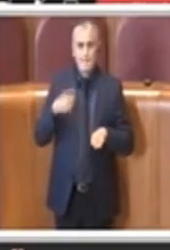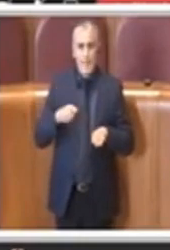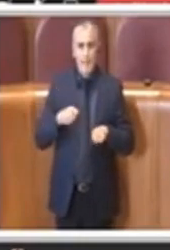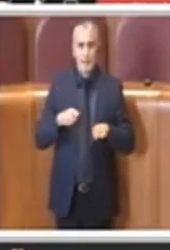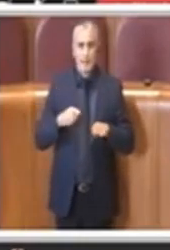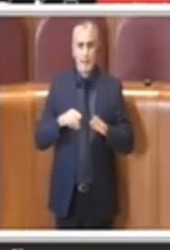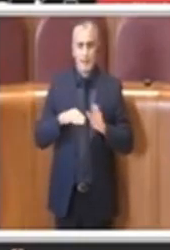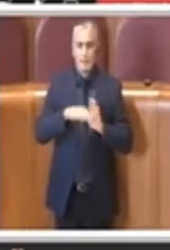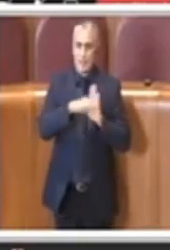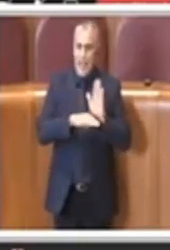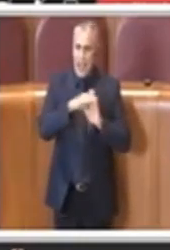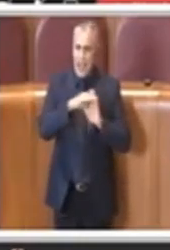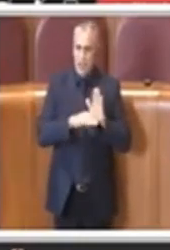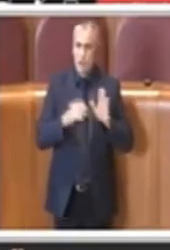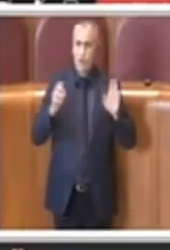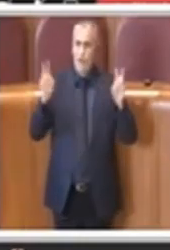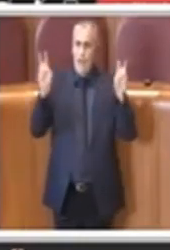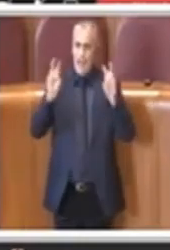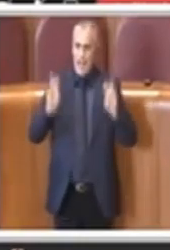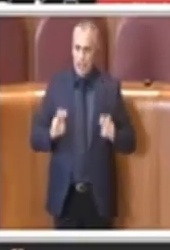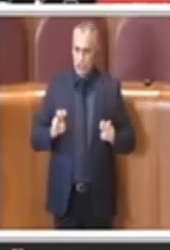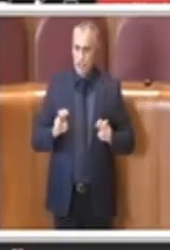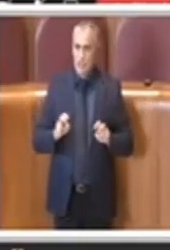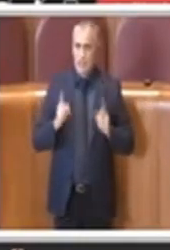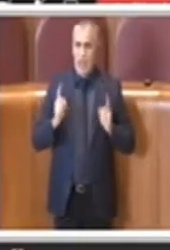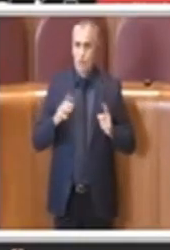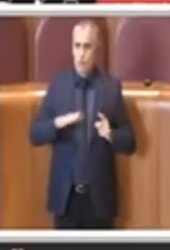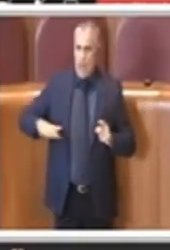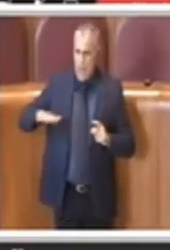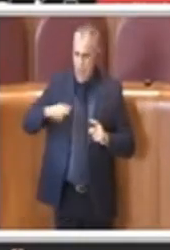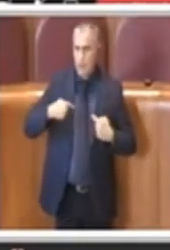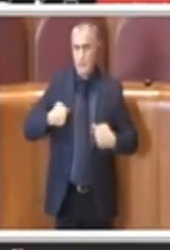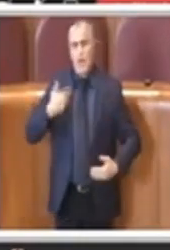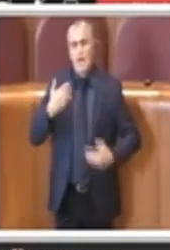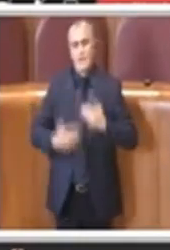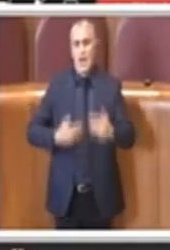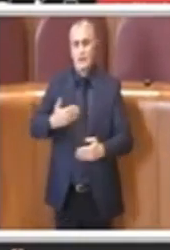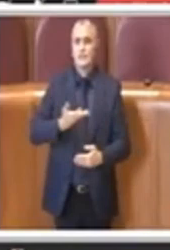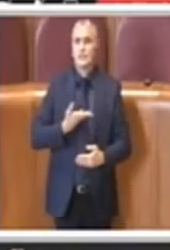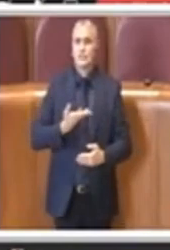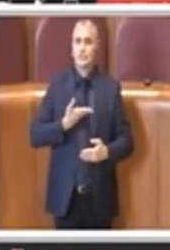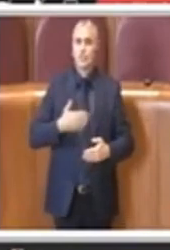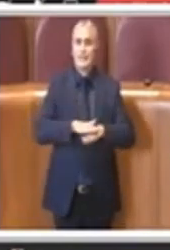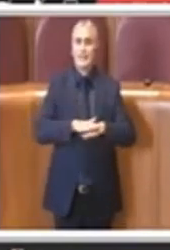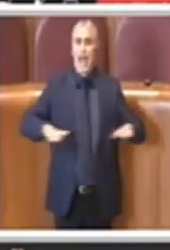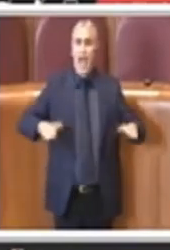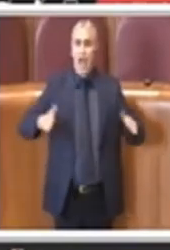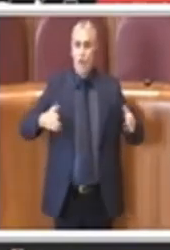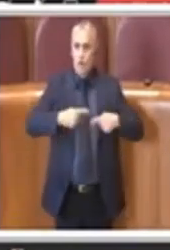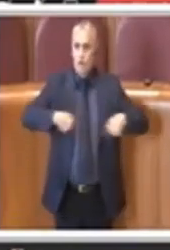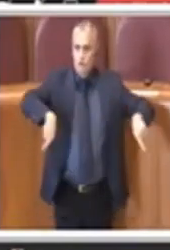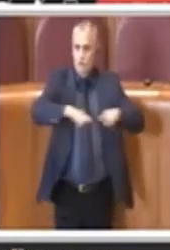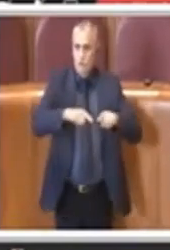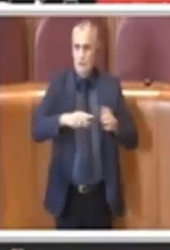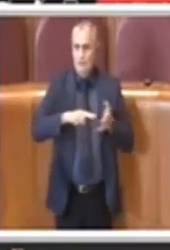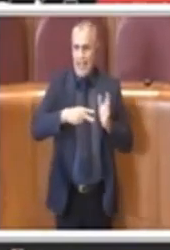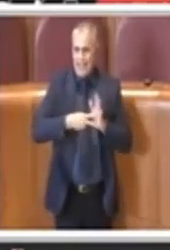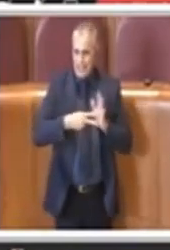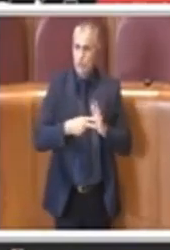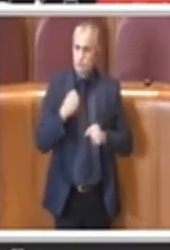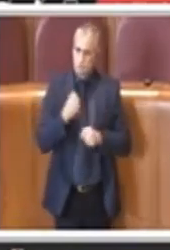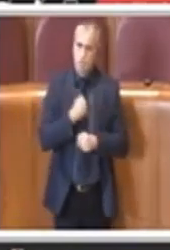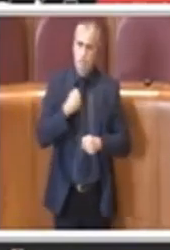il clima noi andremo avanti. Il tavolo tecnico sta lavorando e ricordo, stiamo lavorando